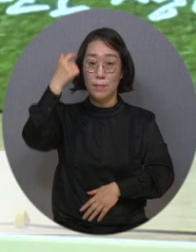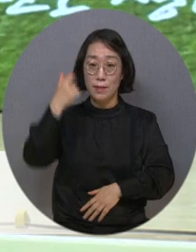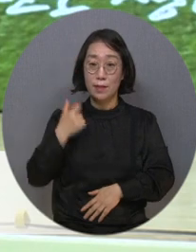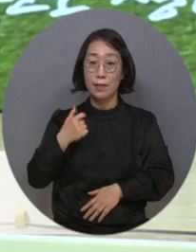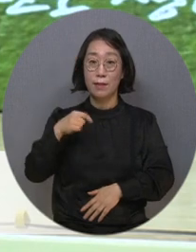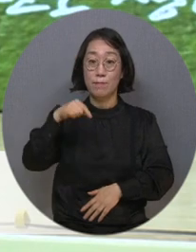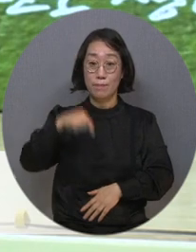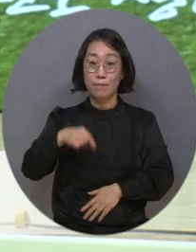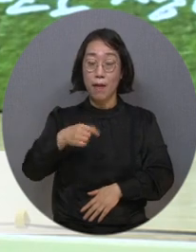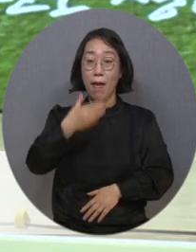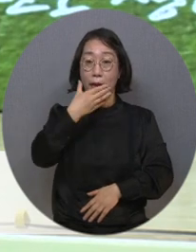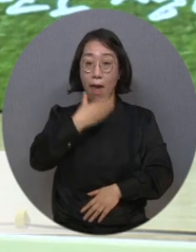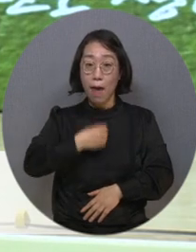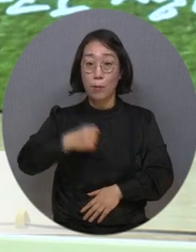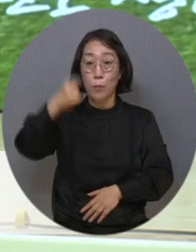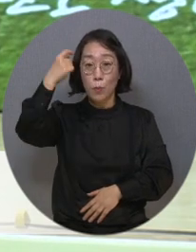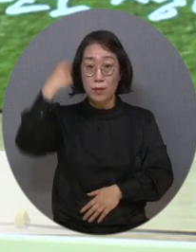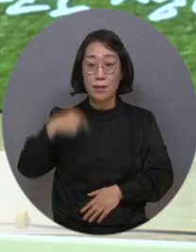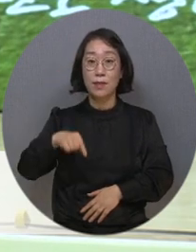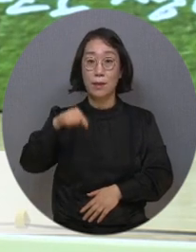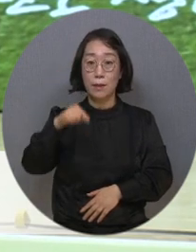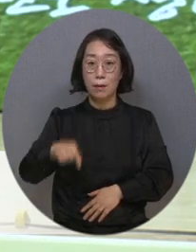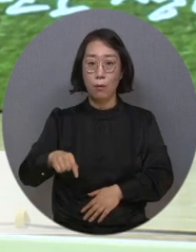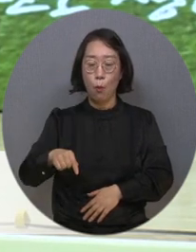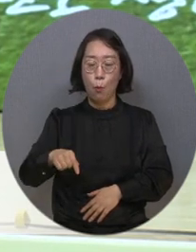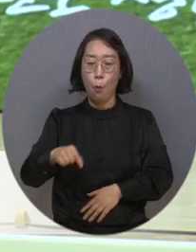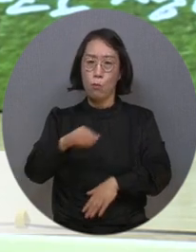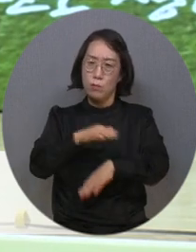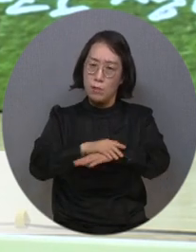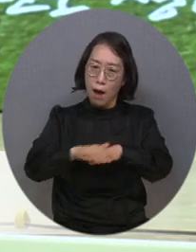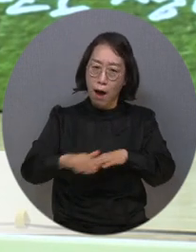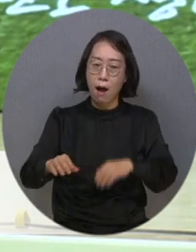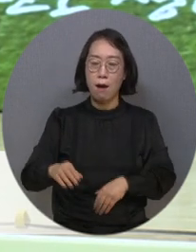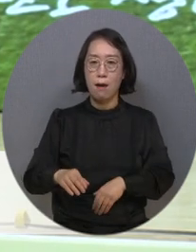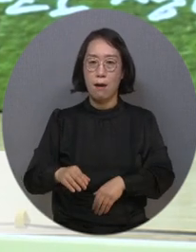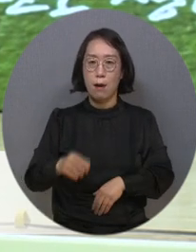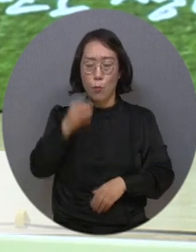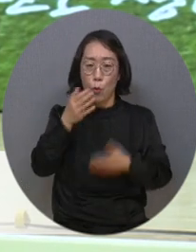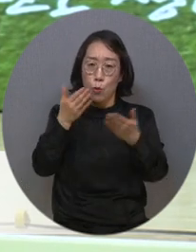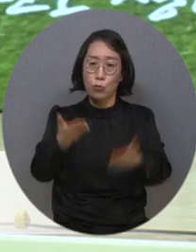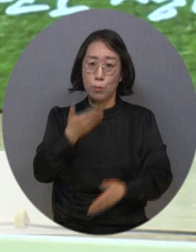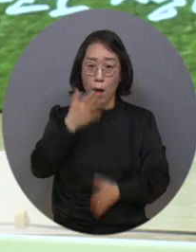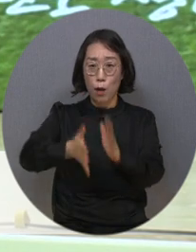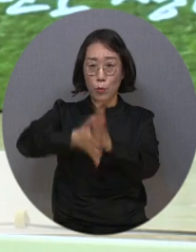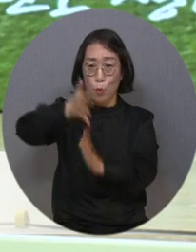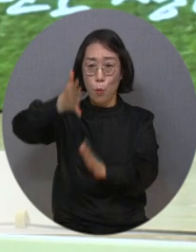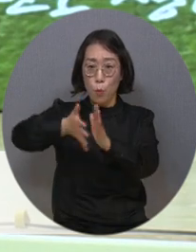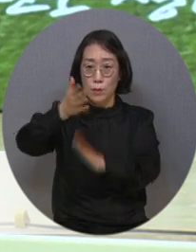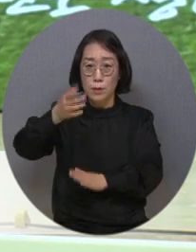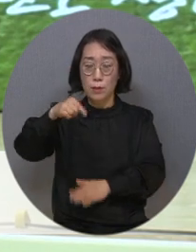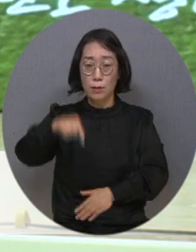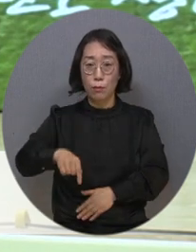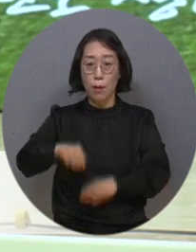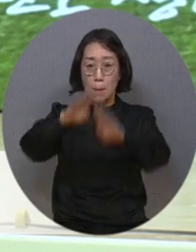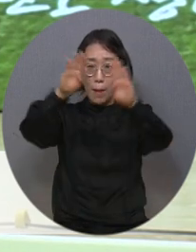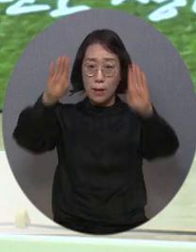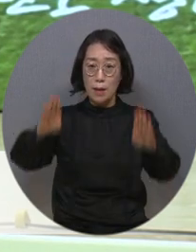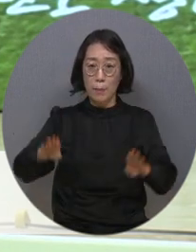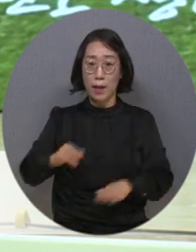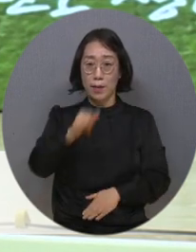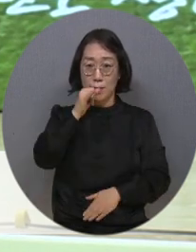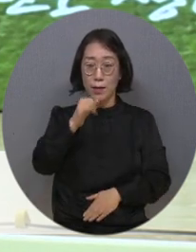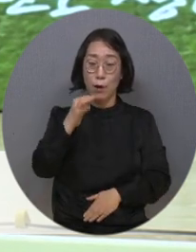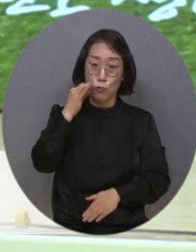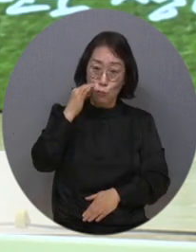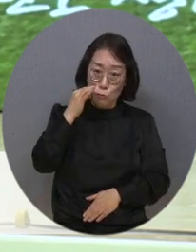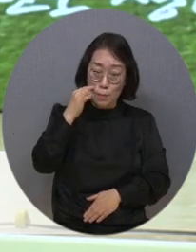있는 이 행복지수를 월등하게 더 높여줄 수 있는 도시와 그런 박람회는 없을까